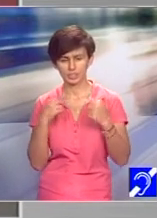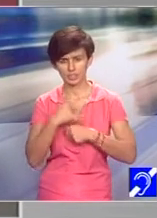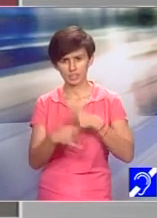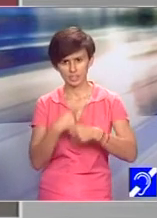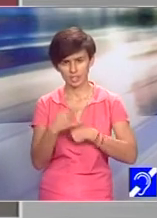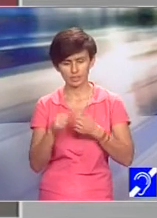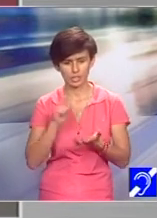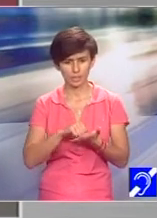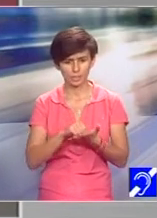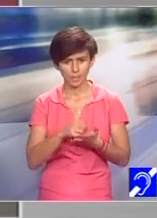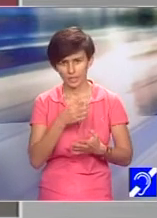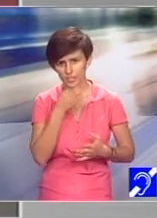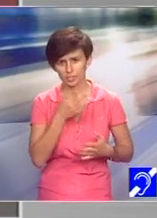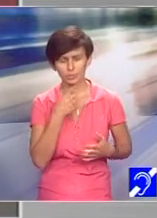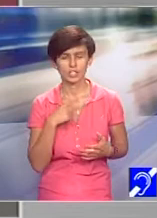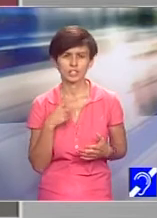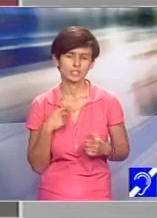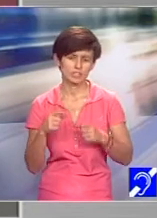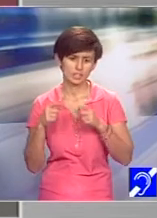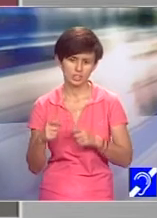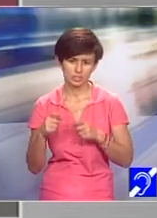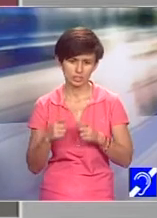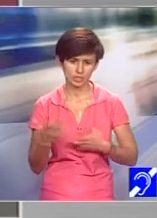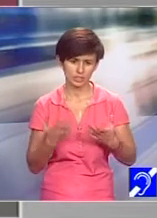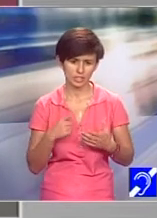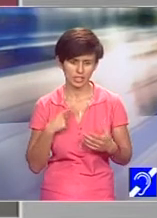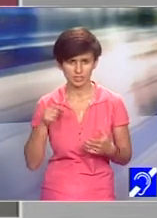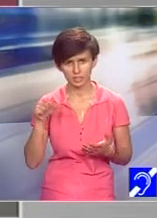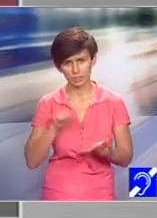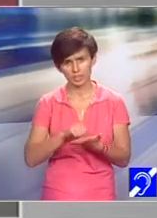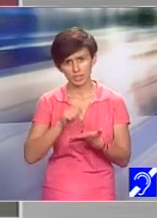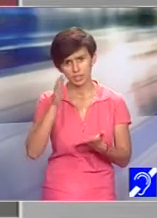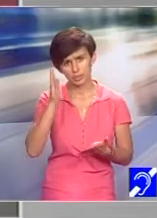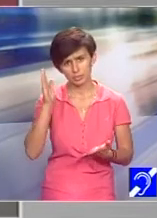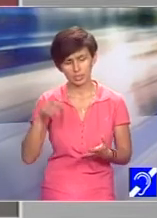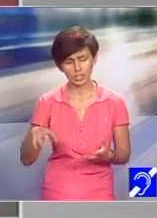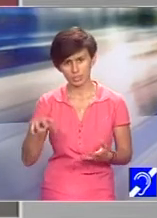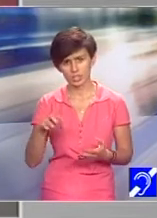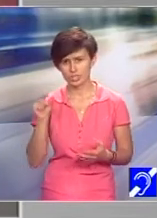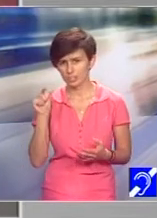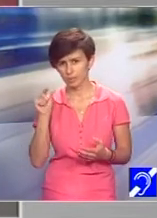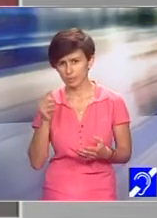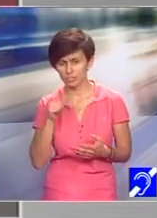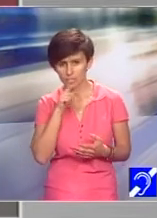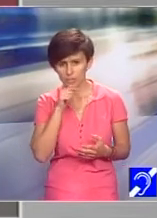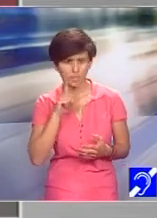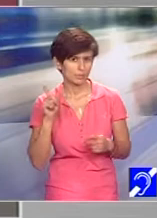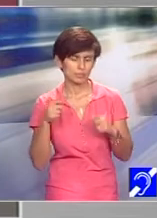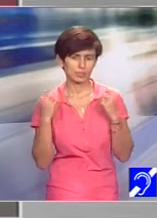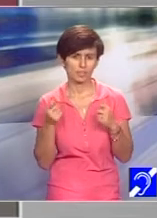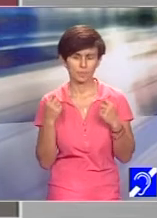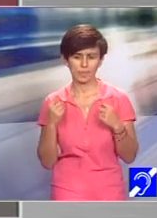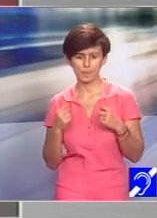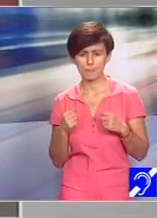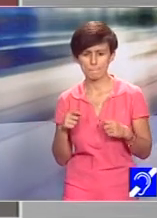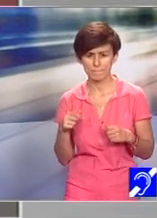Internațional de Carte, și spunea că într-adevăr există situații în care sunt biblioteci în localitățile mai mici, unde nu se întâmplă festivaluri de genul acesta,